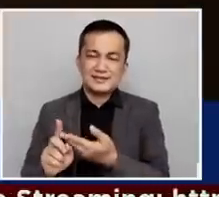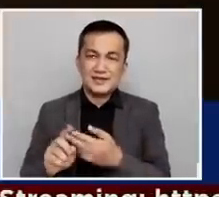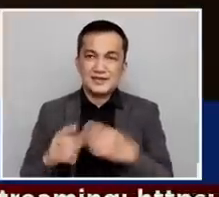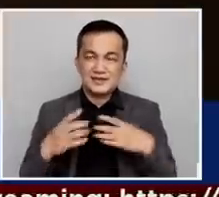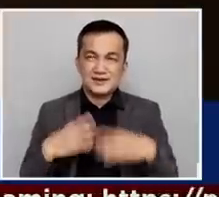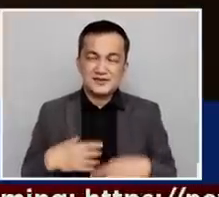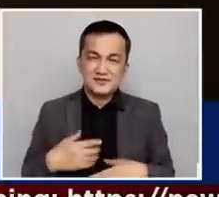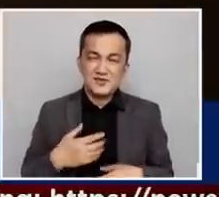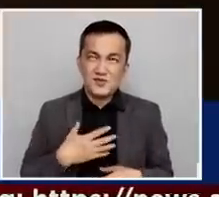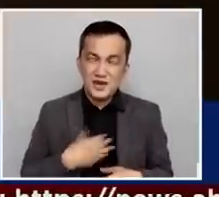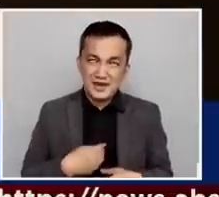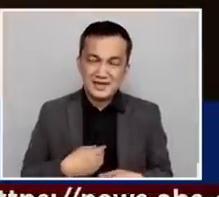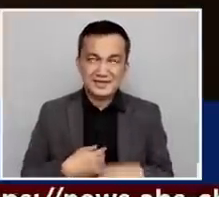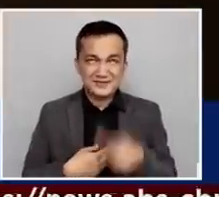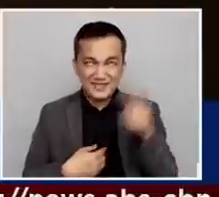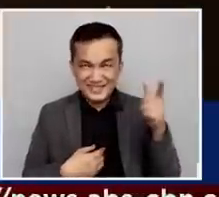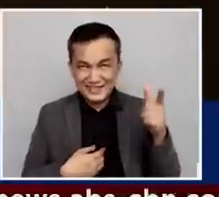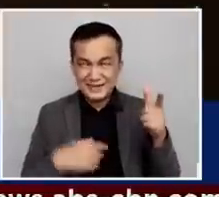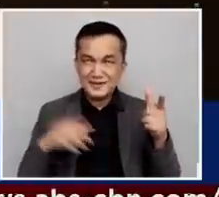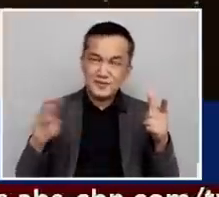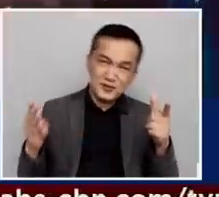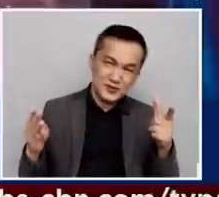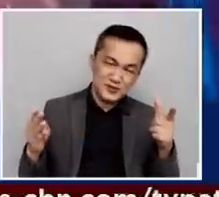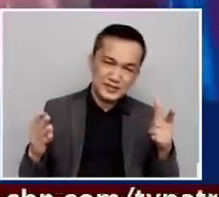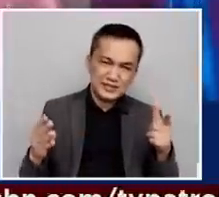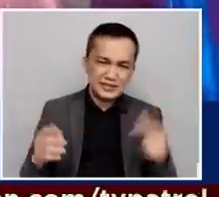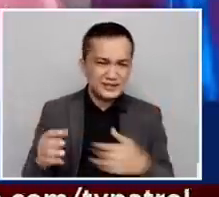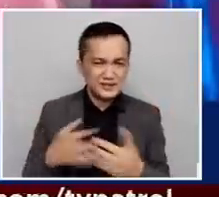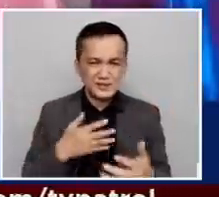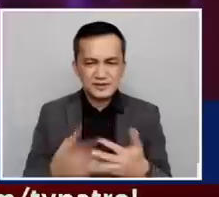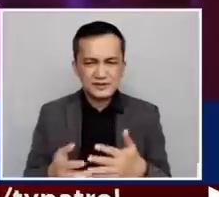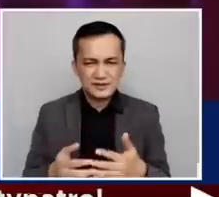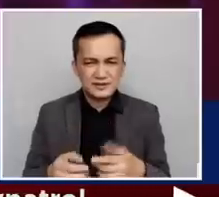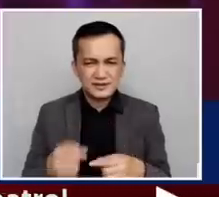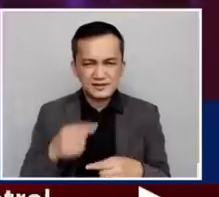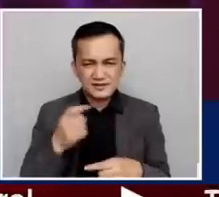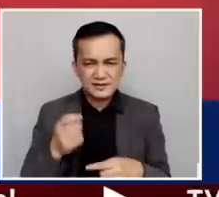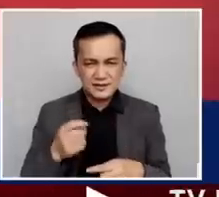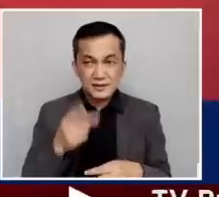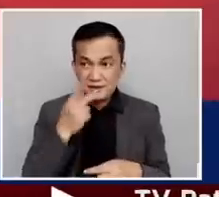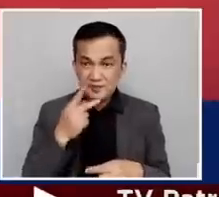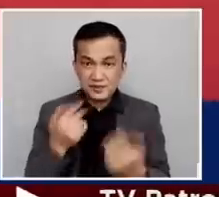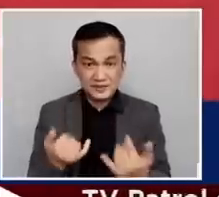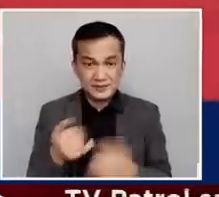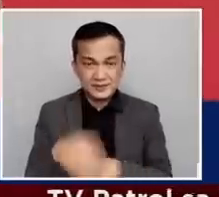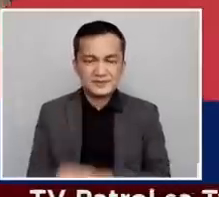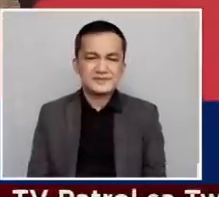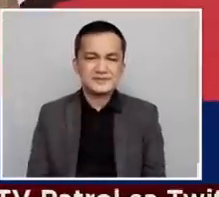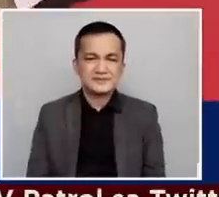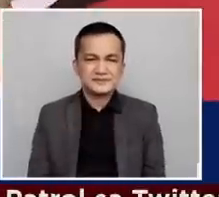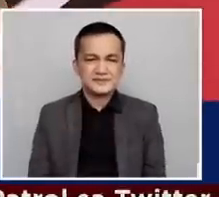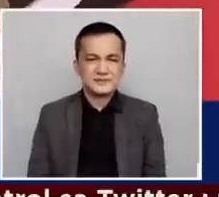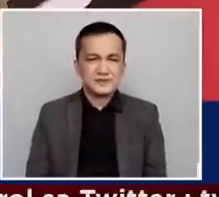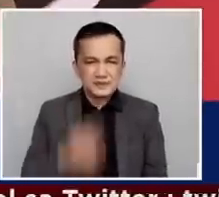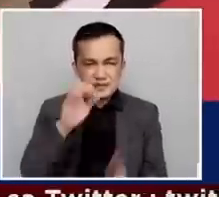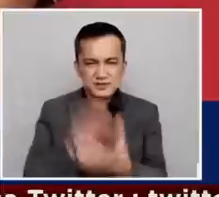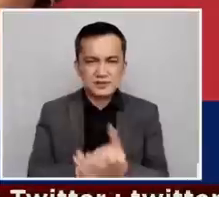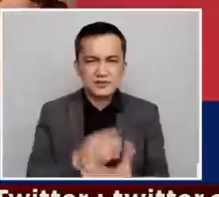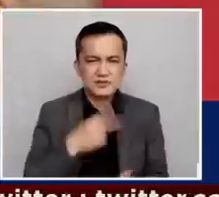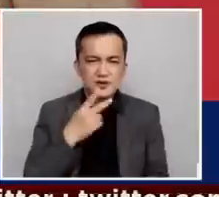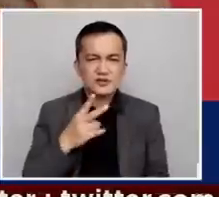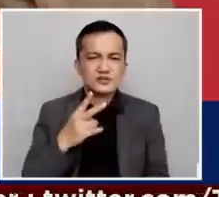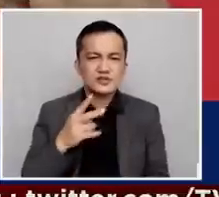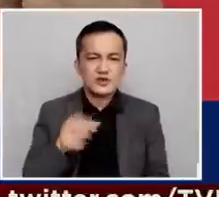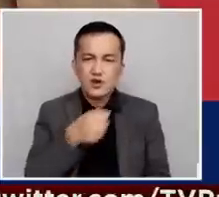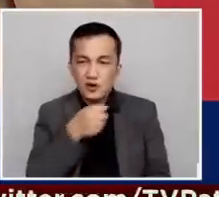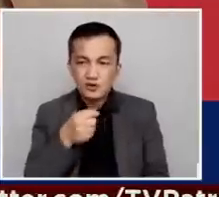one, a black one, a blue one. Doesn't matter. A pink one. A pink one tonight. Naniniwala ang The Voice Kids host na